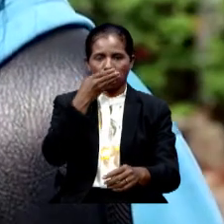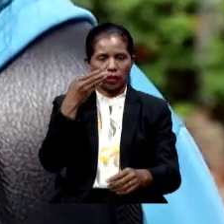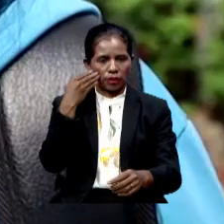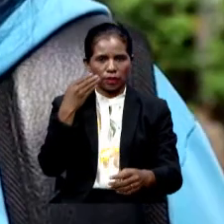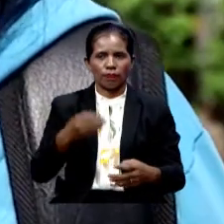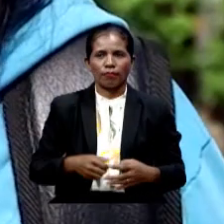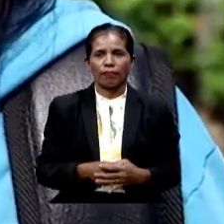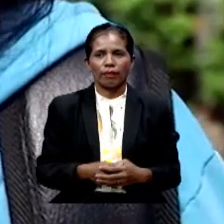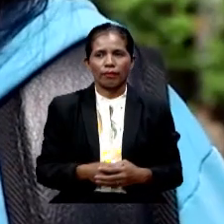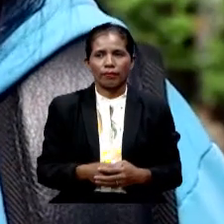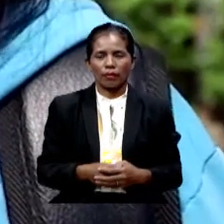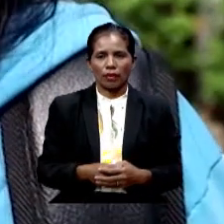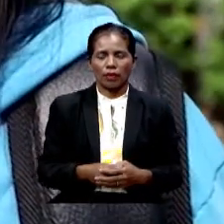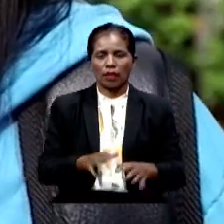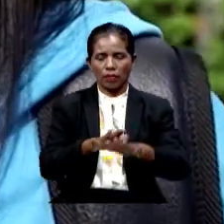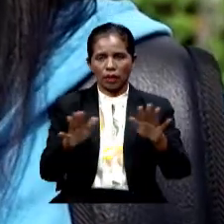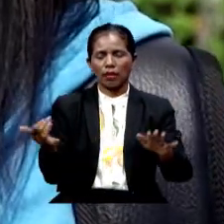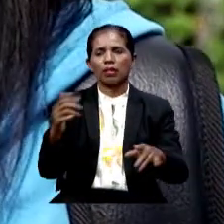Lama-lama kayaknya makin memburuk ya.